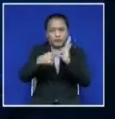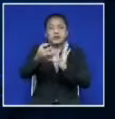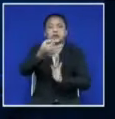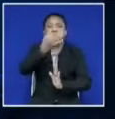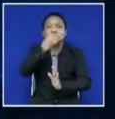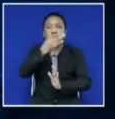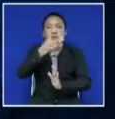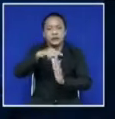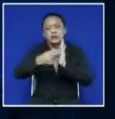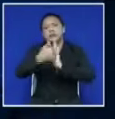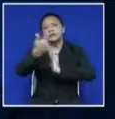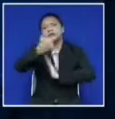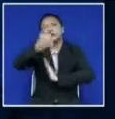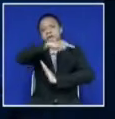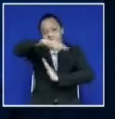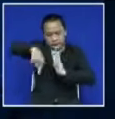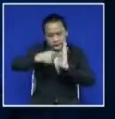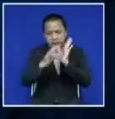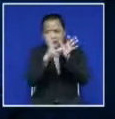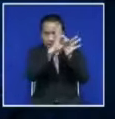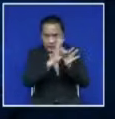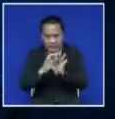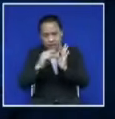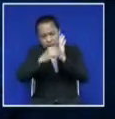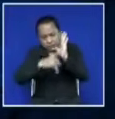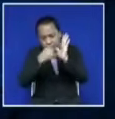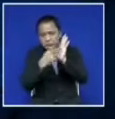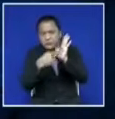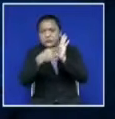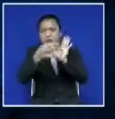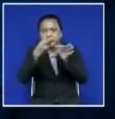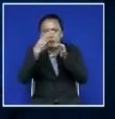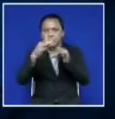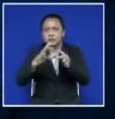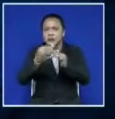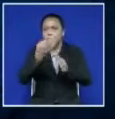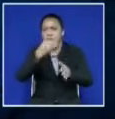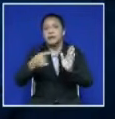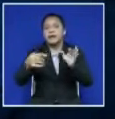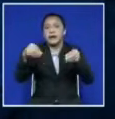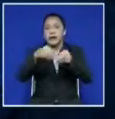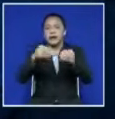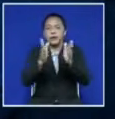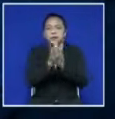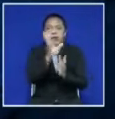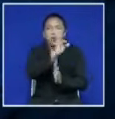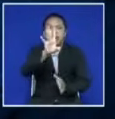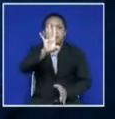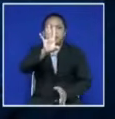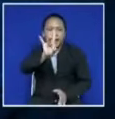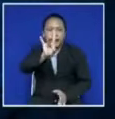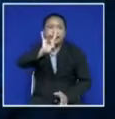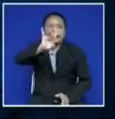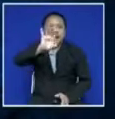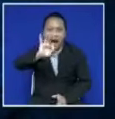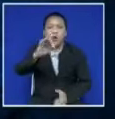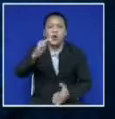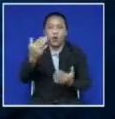ทรสาครและจังหวัดรอบข้างที่เกี่ยวเนื่องกับเหตุการณ์ตลาดกลางกุ้ง689รายก็ขออนุญาตน